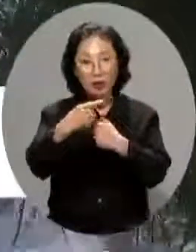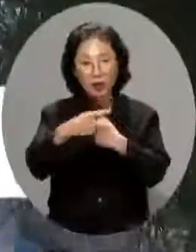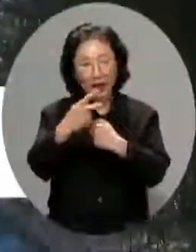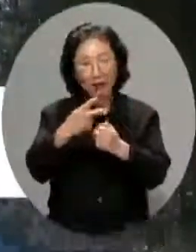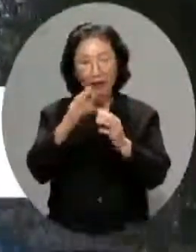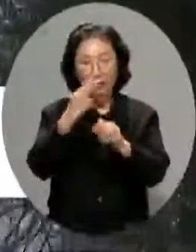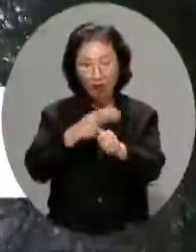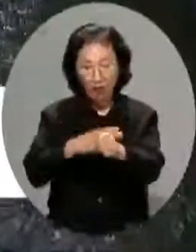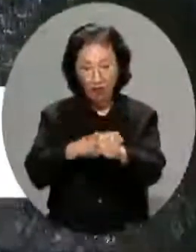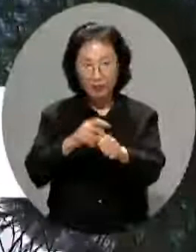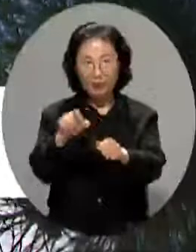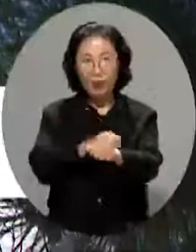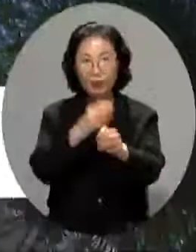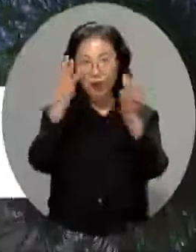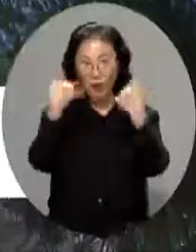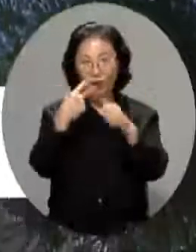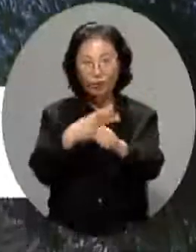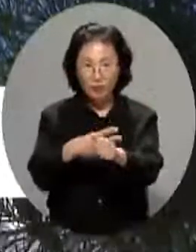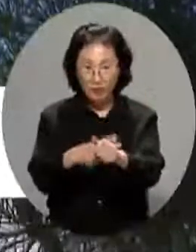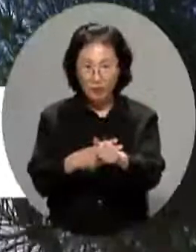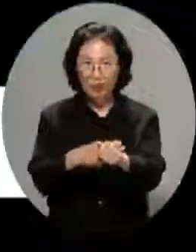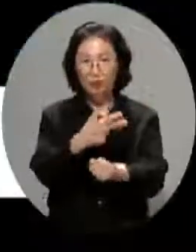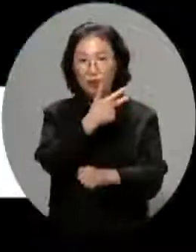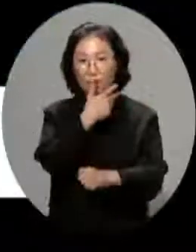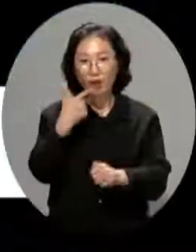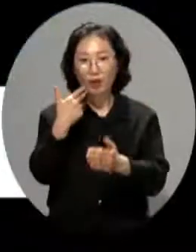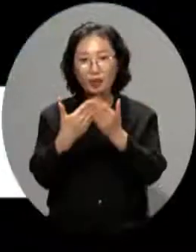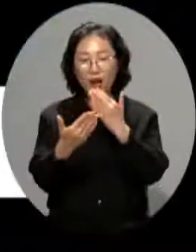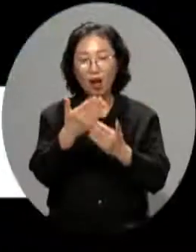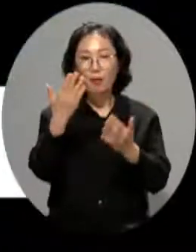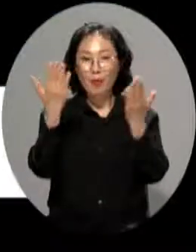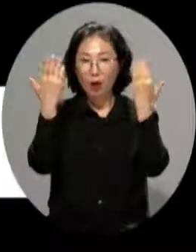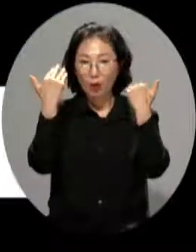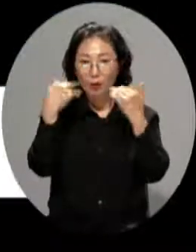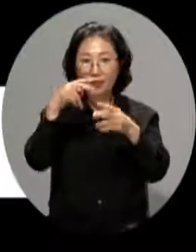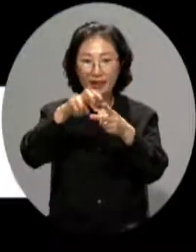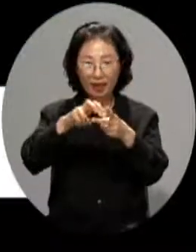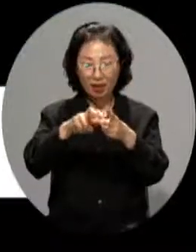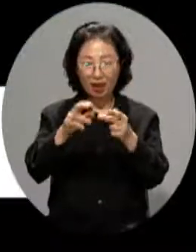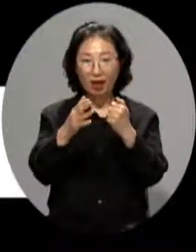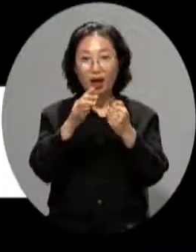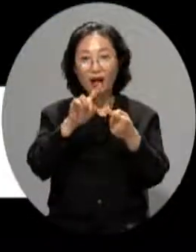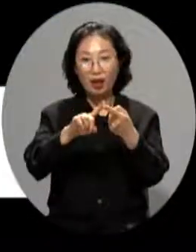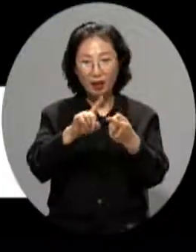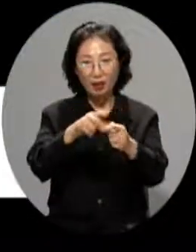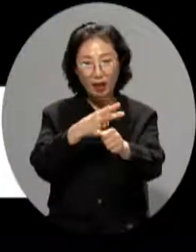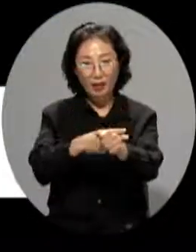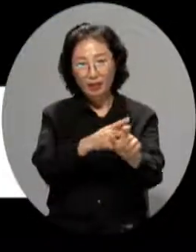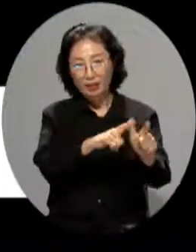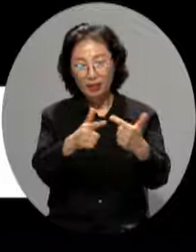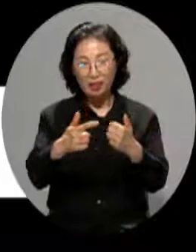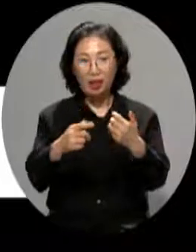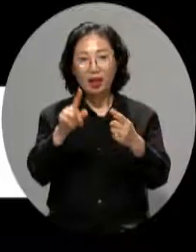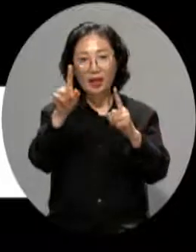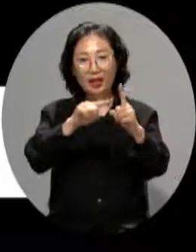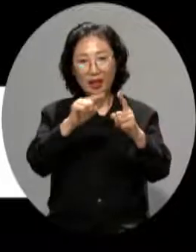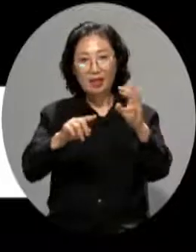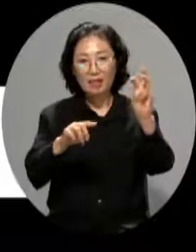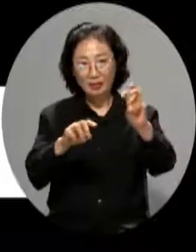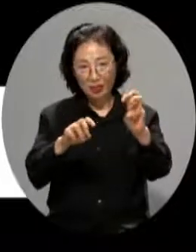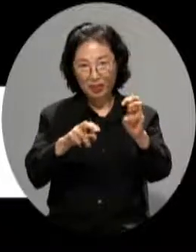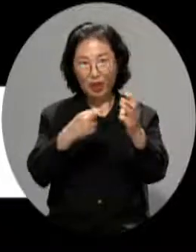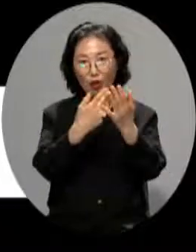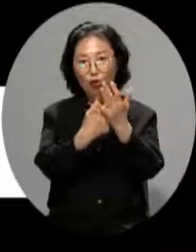교사 특수학교 교사 그리고 영어 체험 학습 센터 4 원어민강사 등에게 1인당 30개에 투명 마스크를